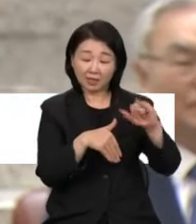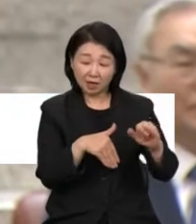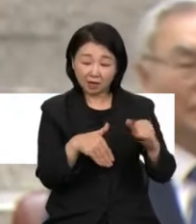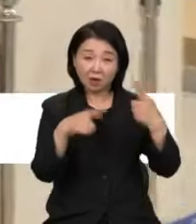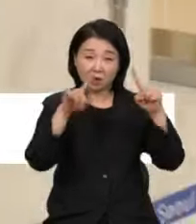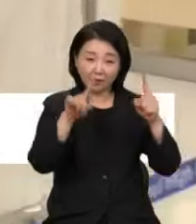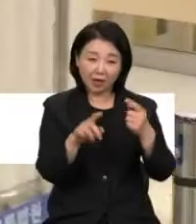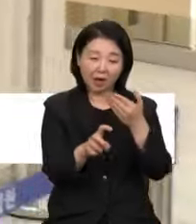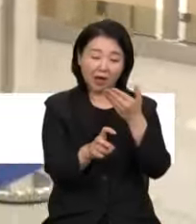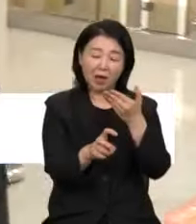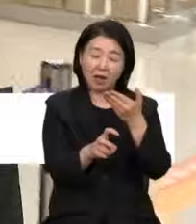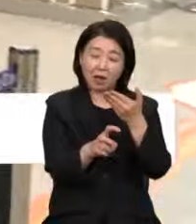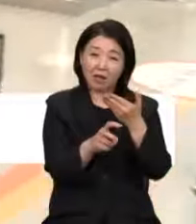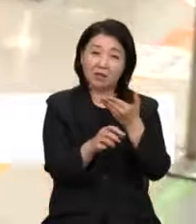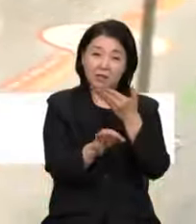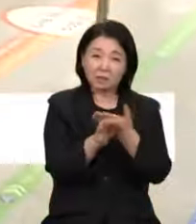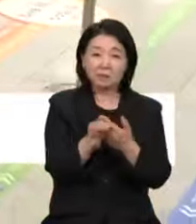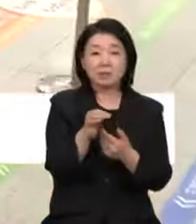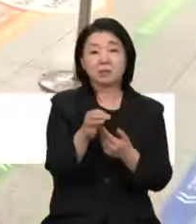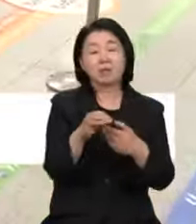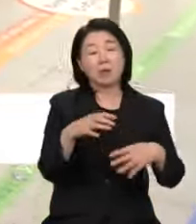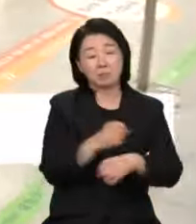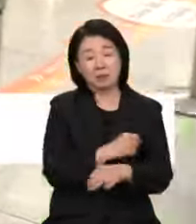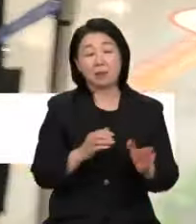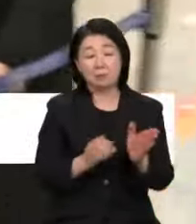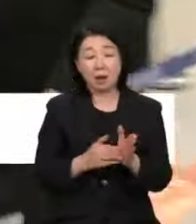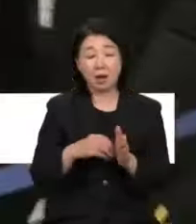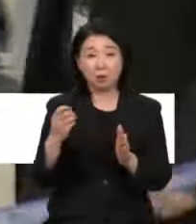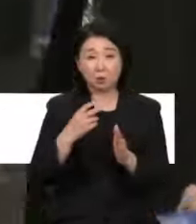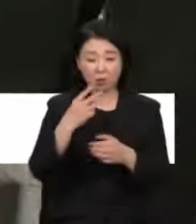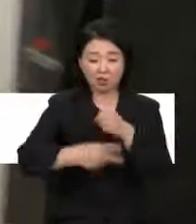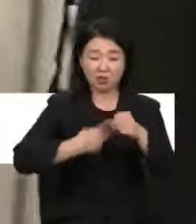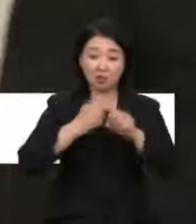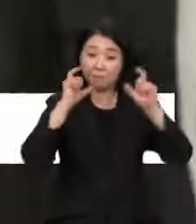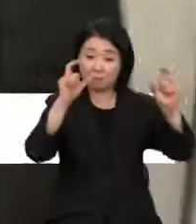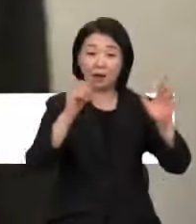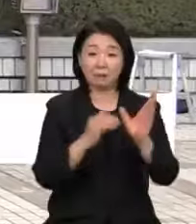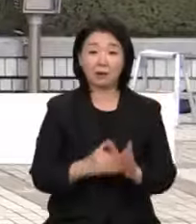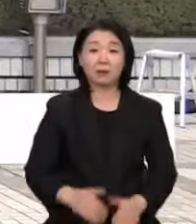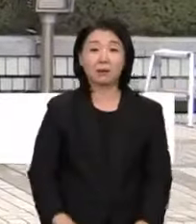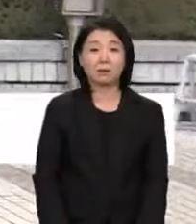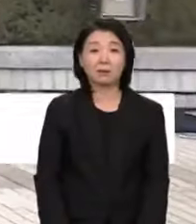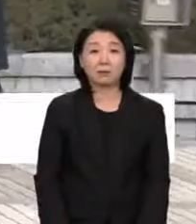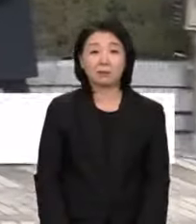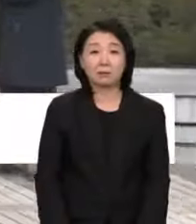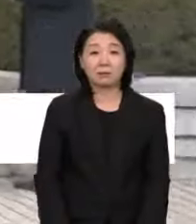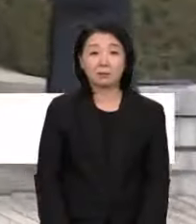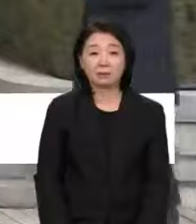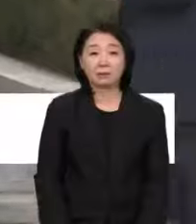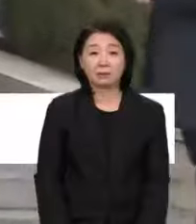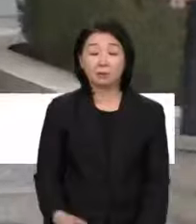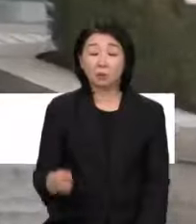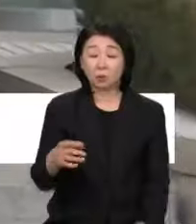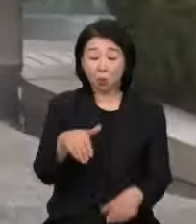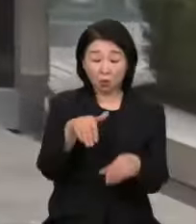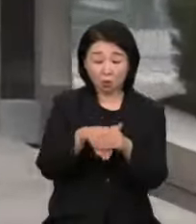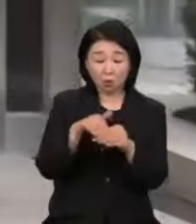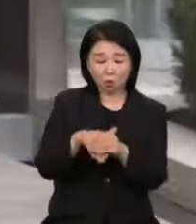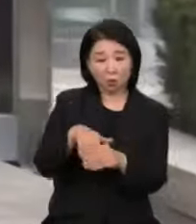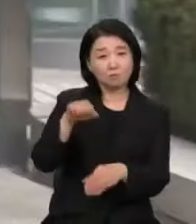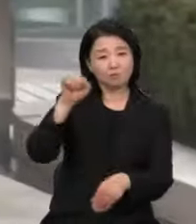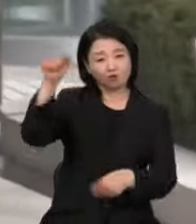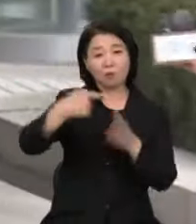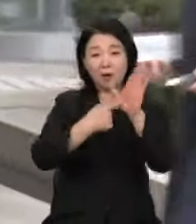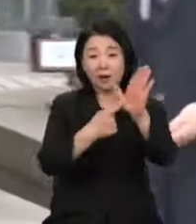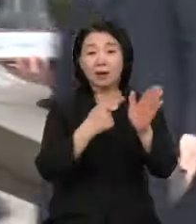청와대 감찰무마 혐의 등으로 2심에서도 징역 2년의 실형을 선고받았습니다. 그리고는 사실상 총선 출마 선언을